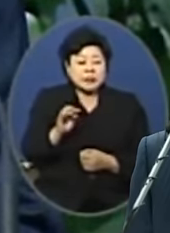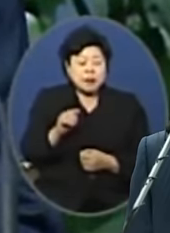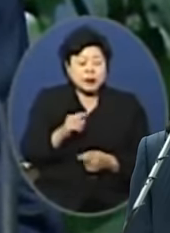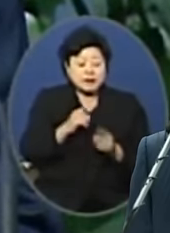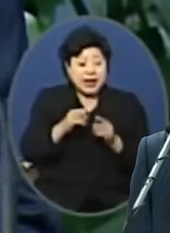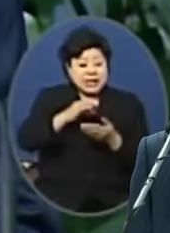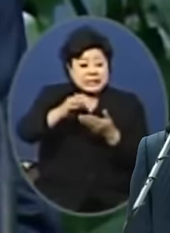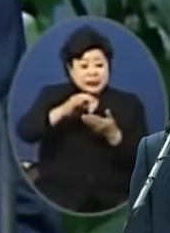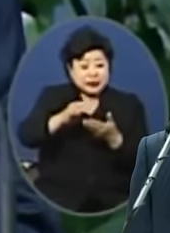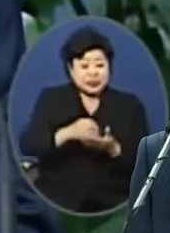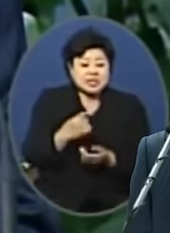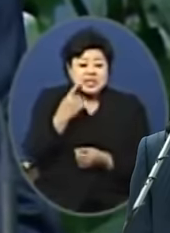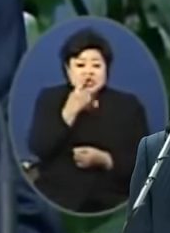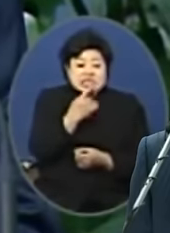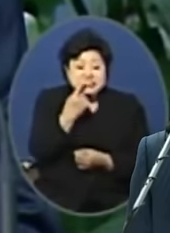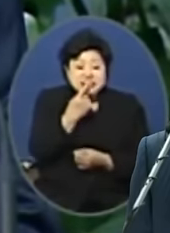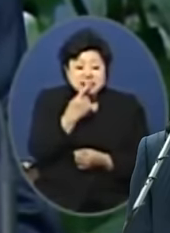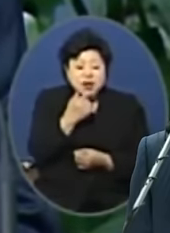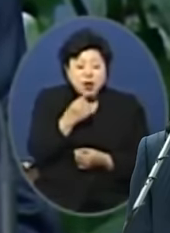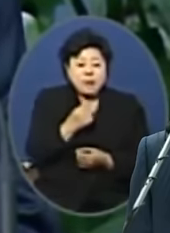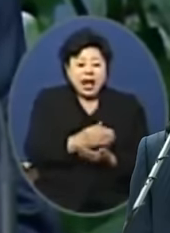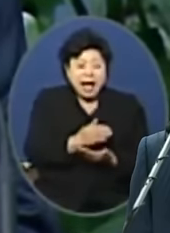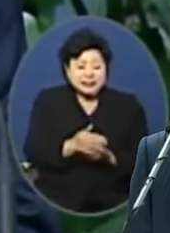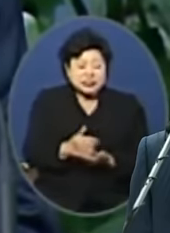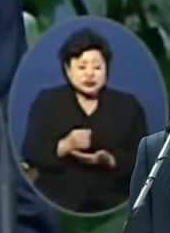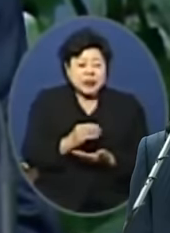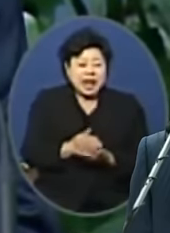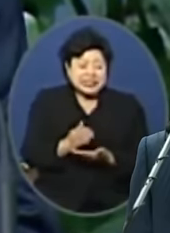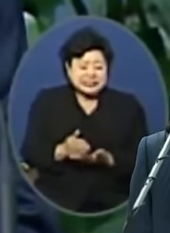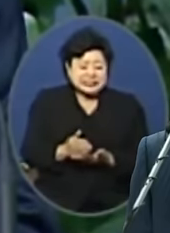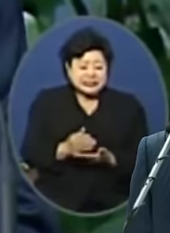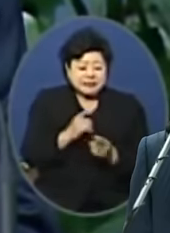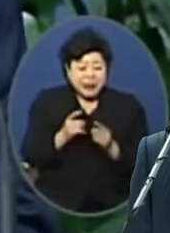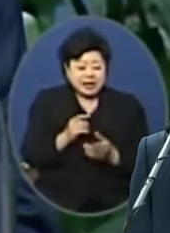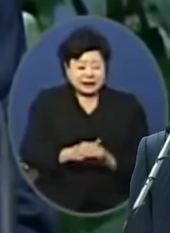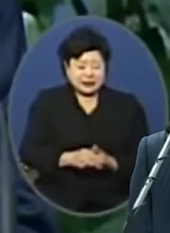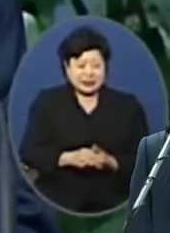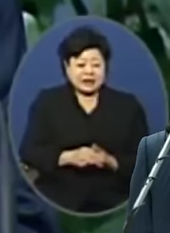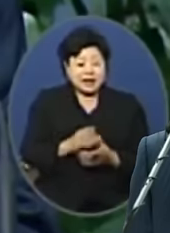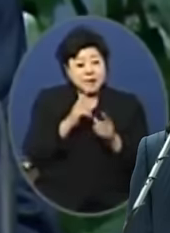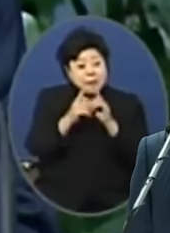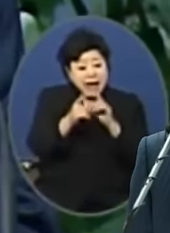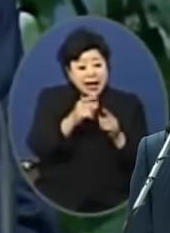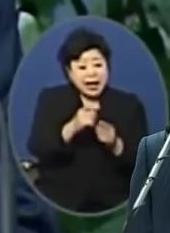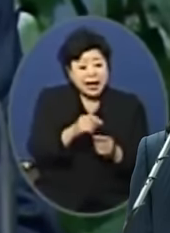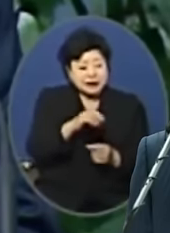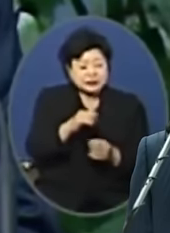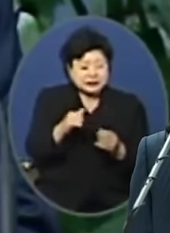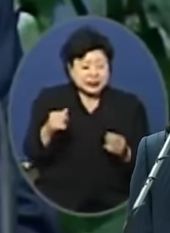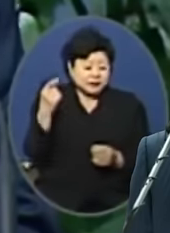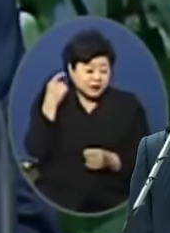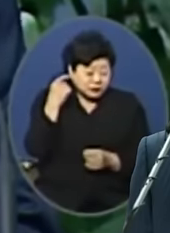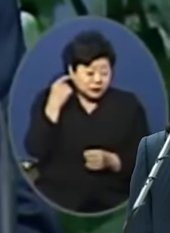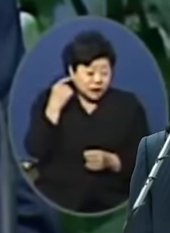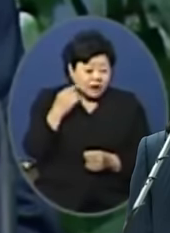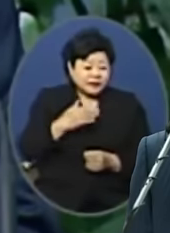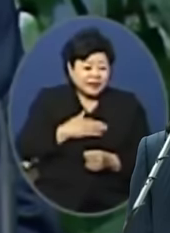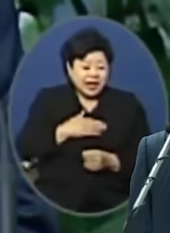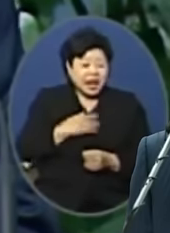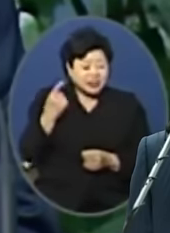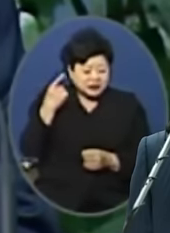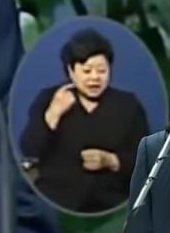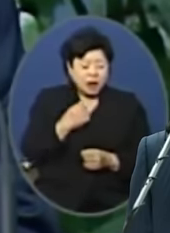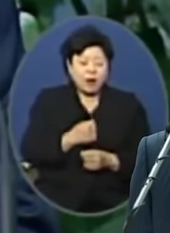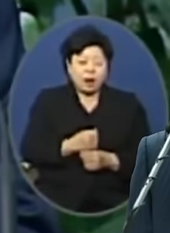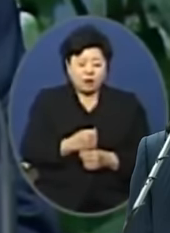말을 한다는 것입니다. 입에 5만 가지, 6만 가지 일을 하는데 그 말을 이웃 사람 들으라고 하기도 하고 나에